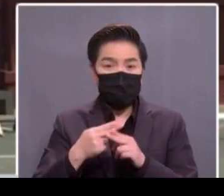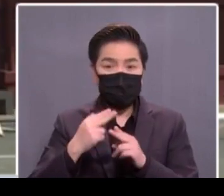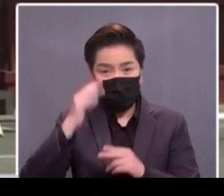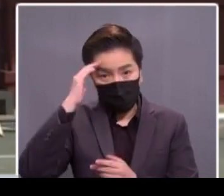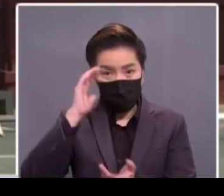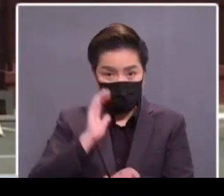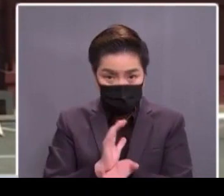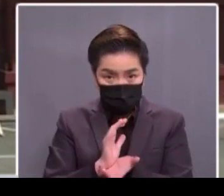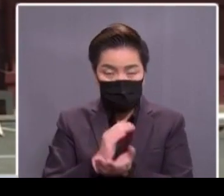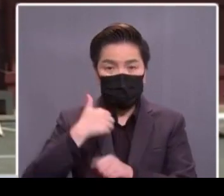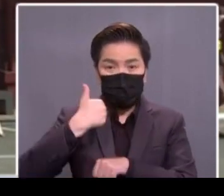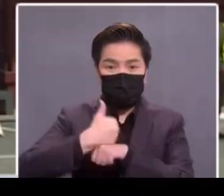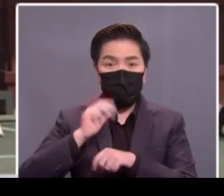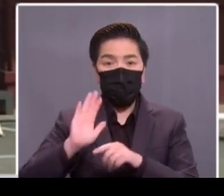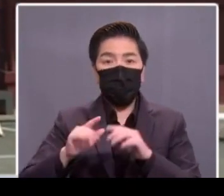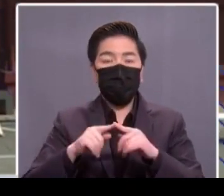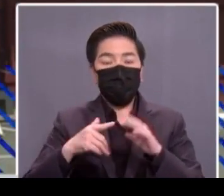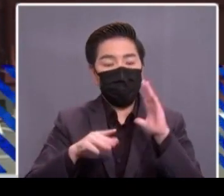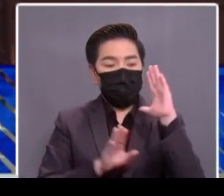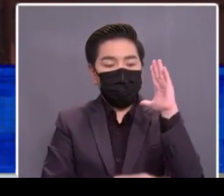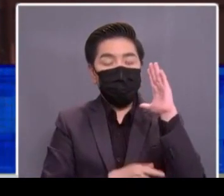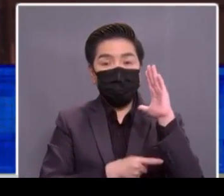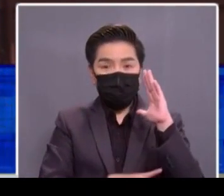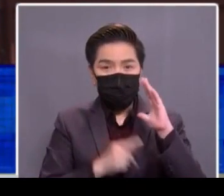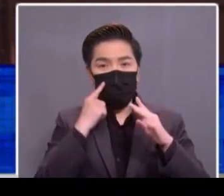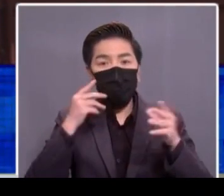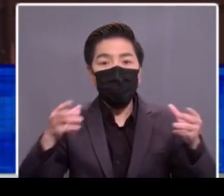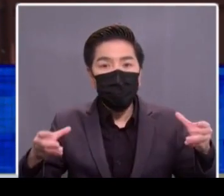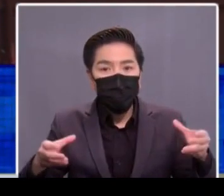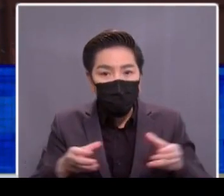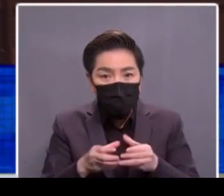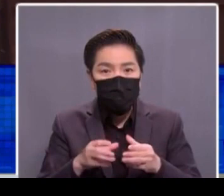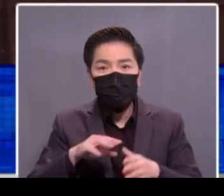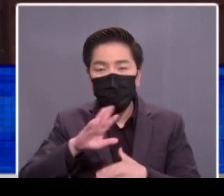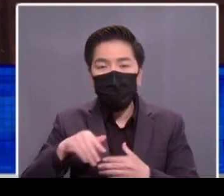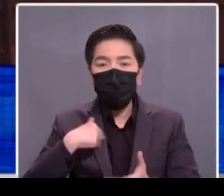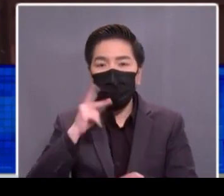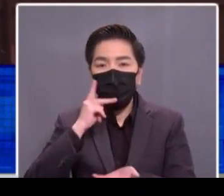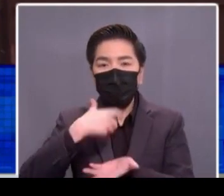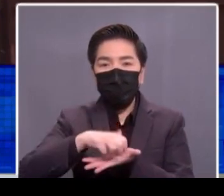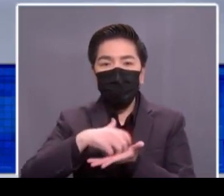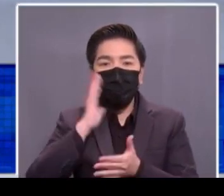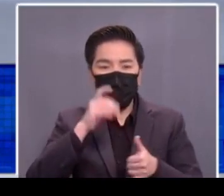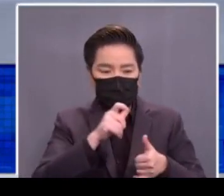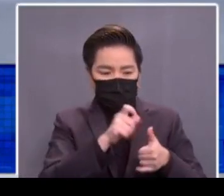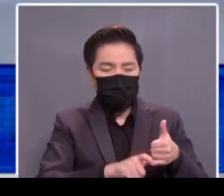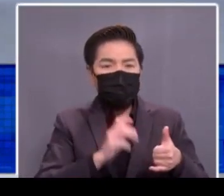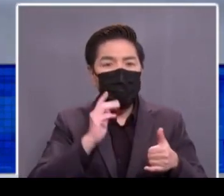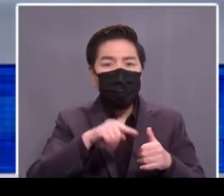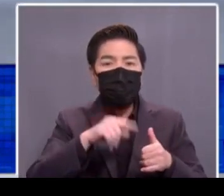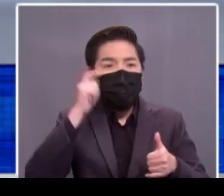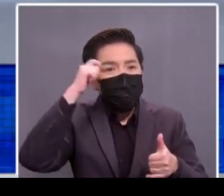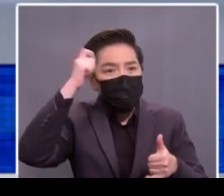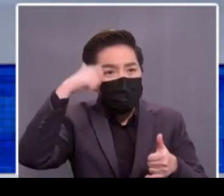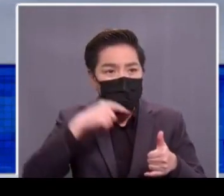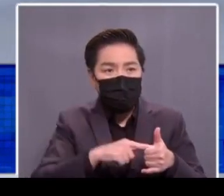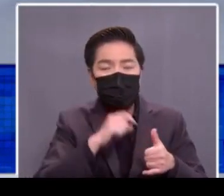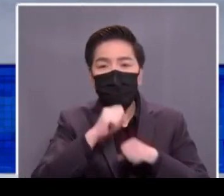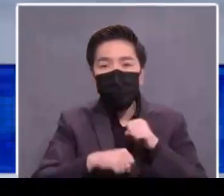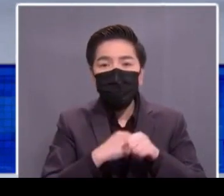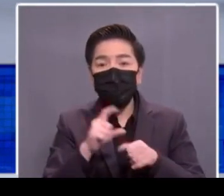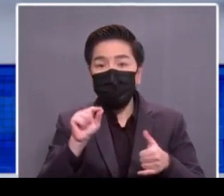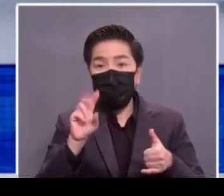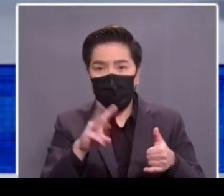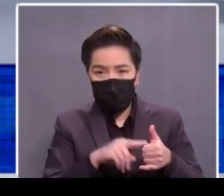รับพรผู้บัญชาการตำรวจภูธรภาค8พร้อมด้วยตำรวจชุดสืบสวนภูเก็ตแถลงข่าวจับกุมนายองชายสัญชาติเมียนมาอายุ26